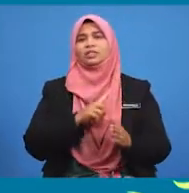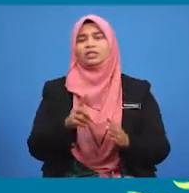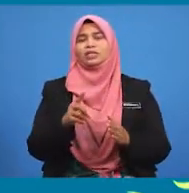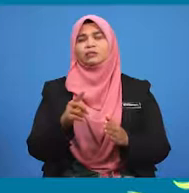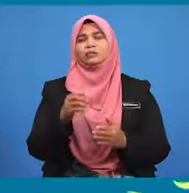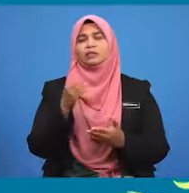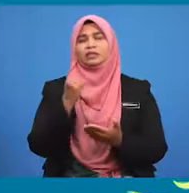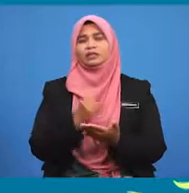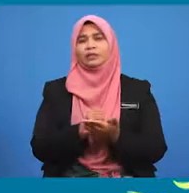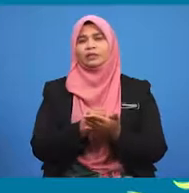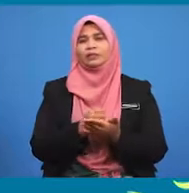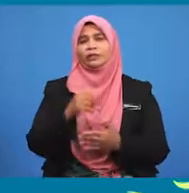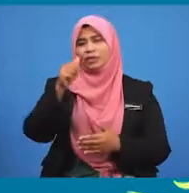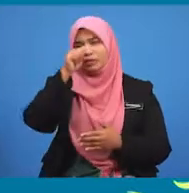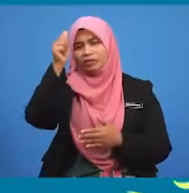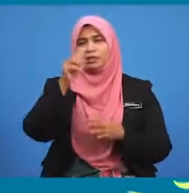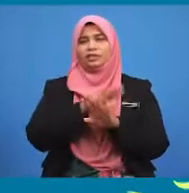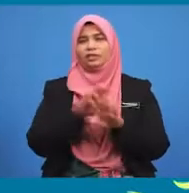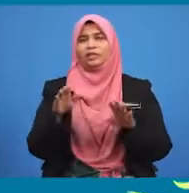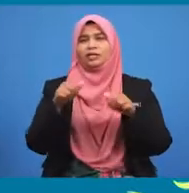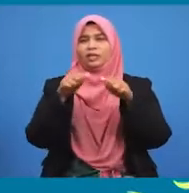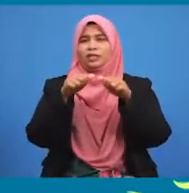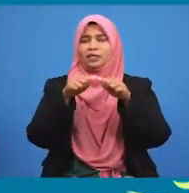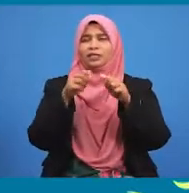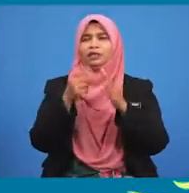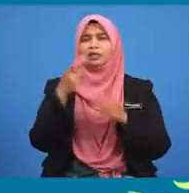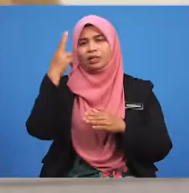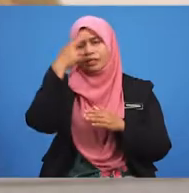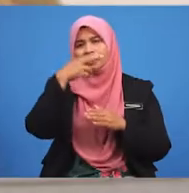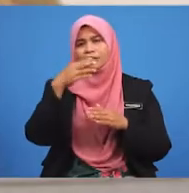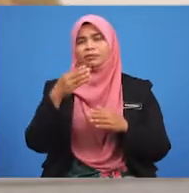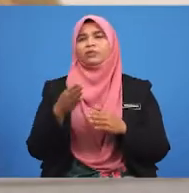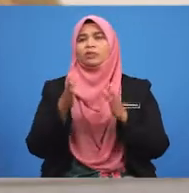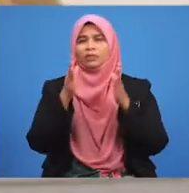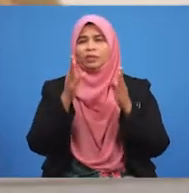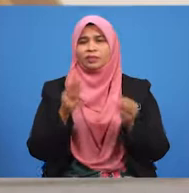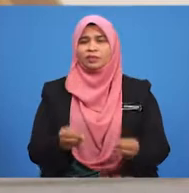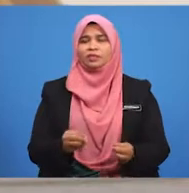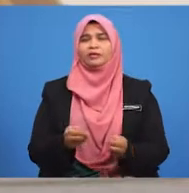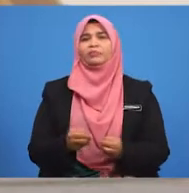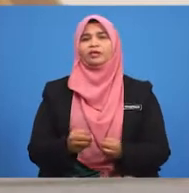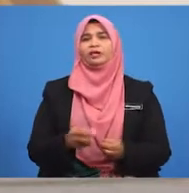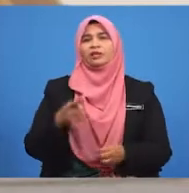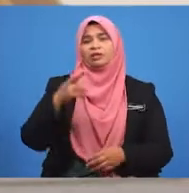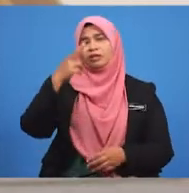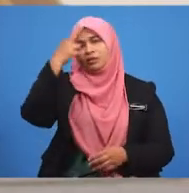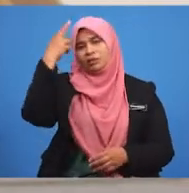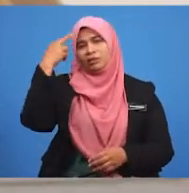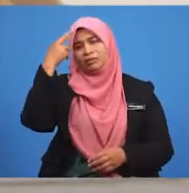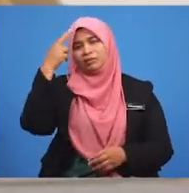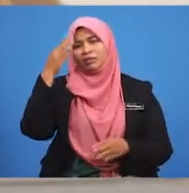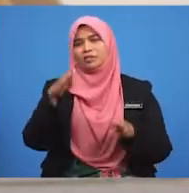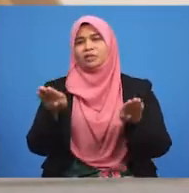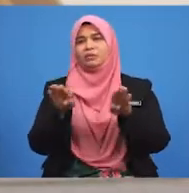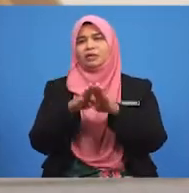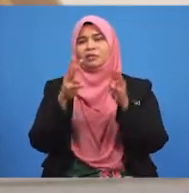kejam, Allah tidak adil terhadap hamba-Nya, mengatakan bahawa Rasulullah, manusia biasa